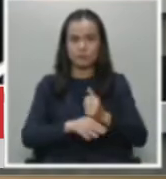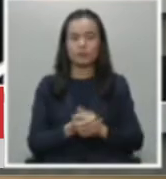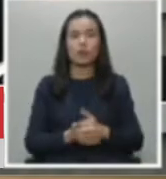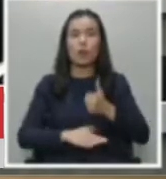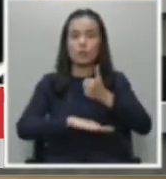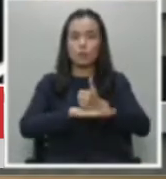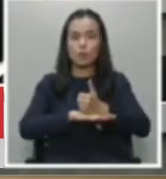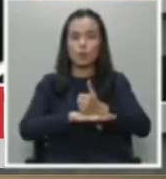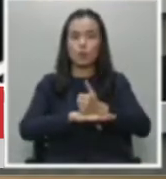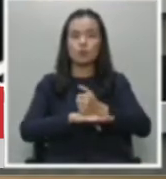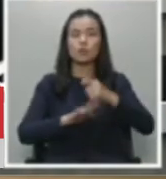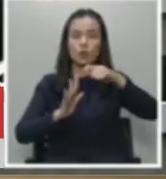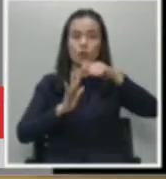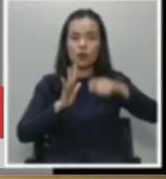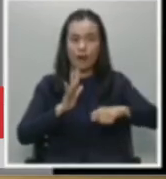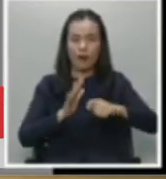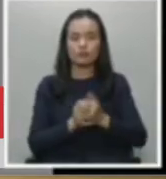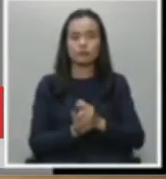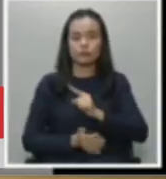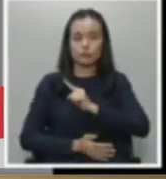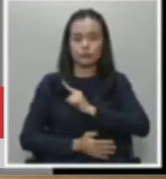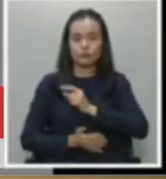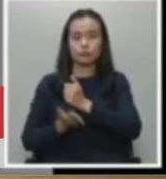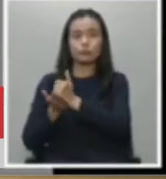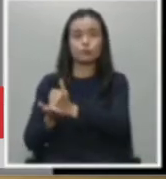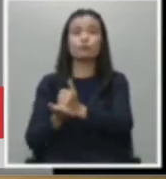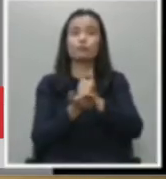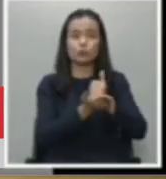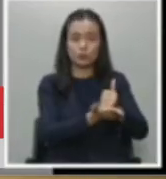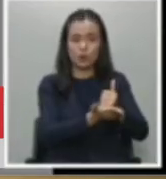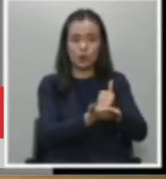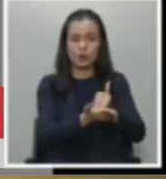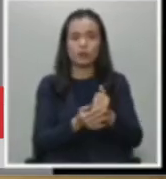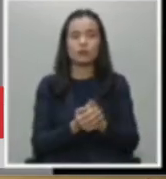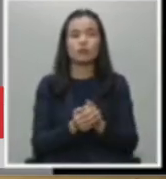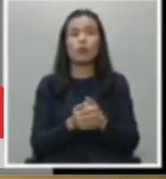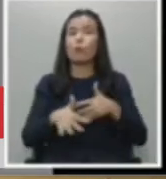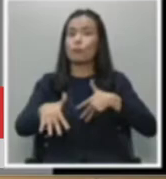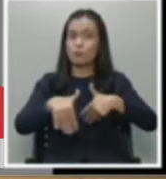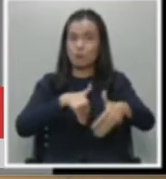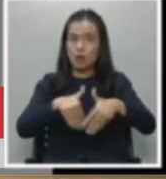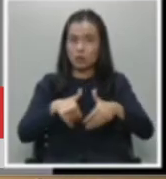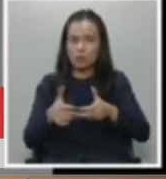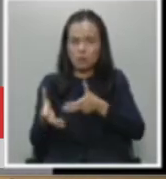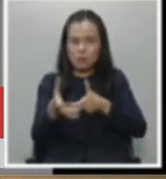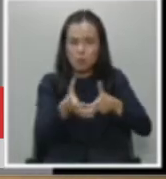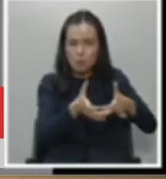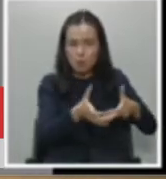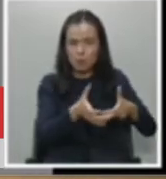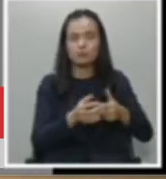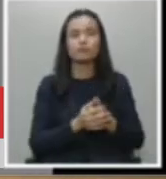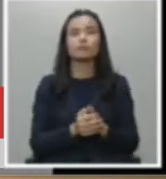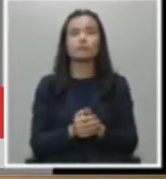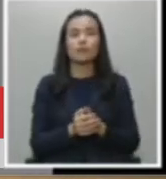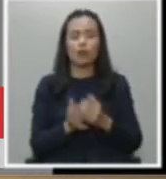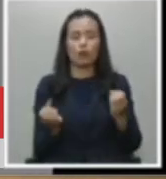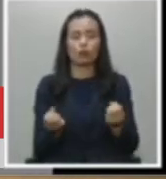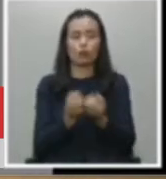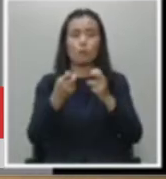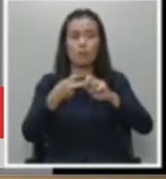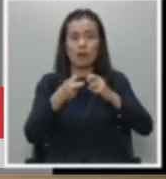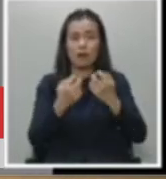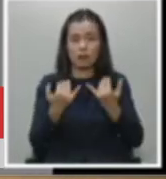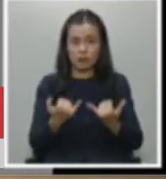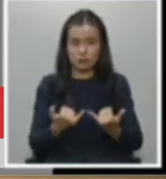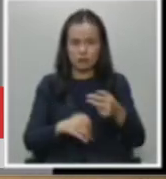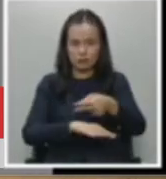ที่เกี่ยวข้องในการช่วยเหลือเหยื่อจากการกระทำของจากข้างปืนโหดในครั้งนี้ท่านประธ